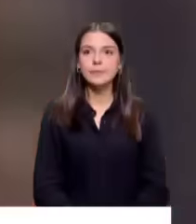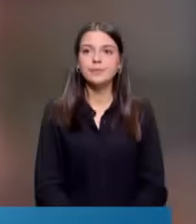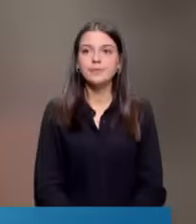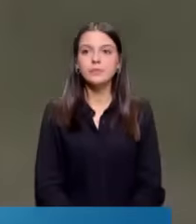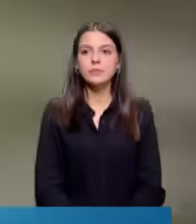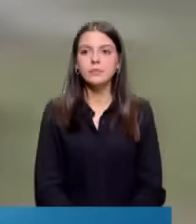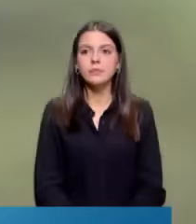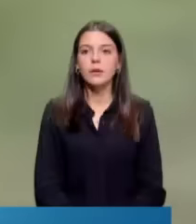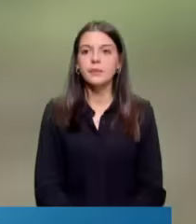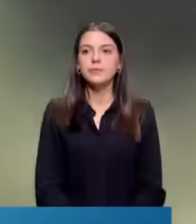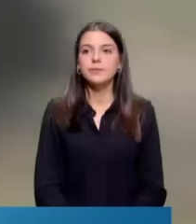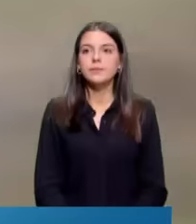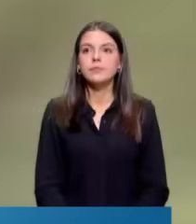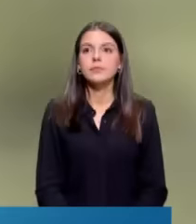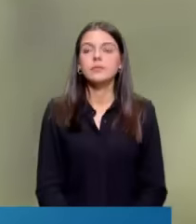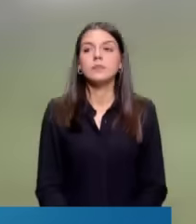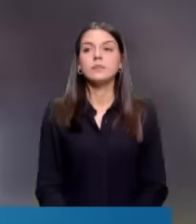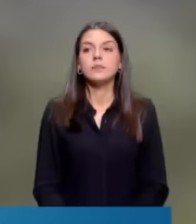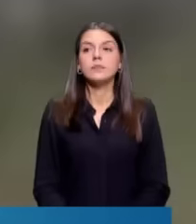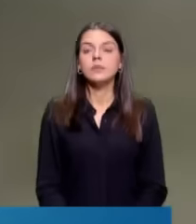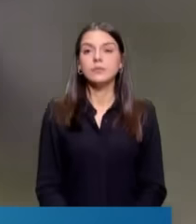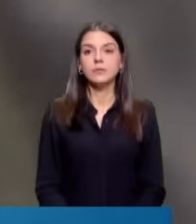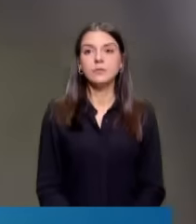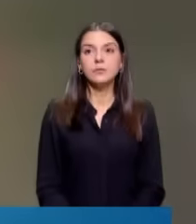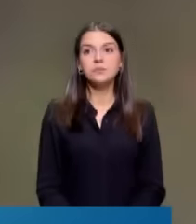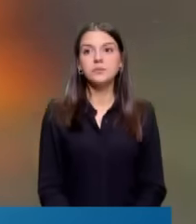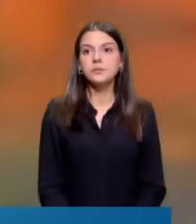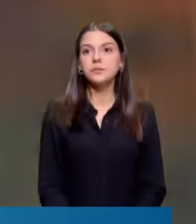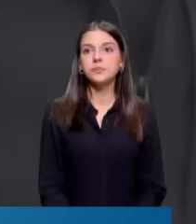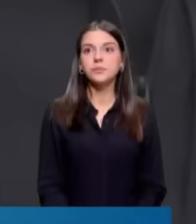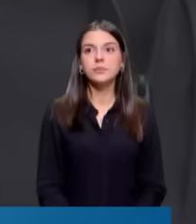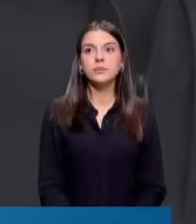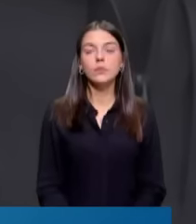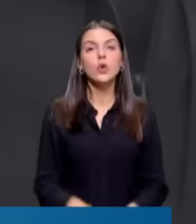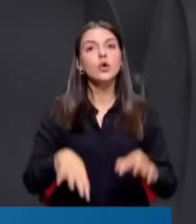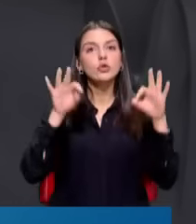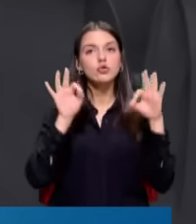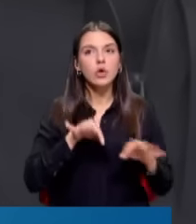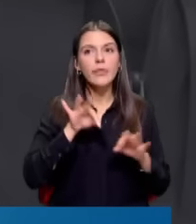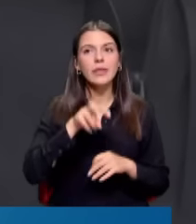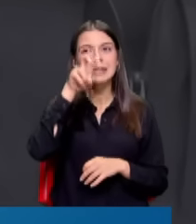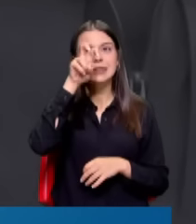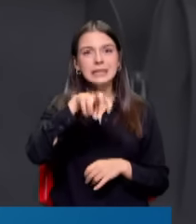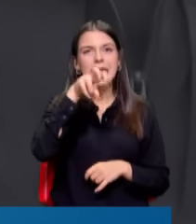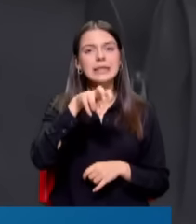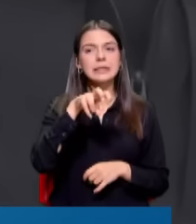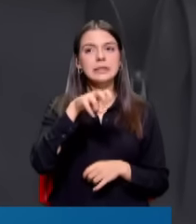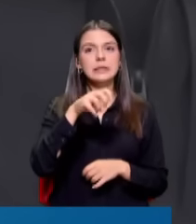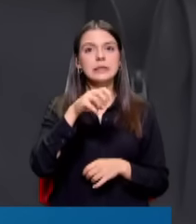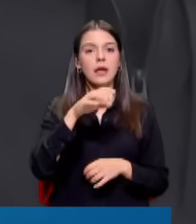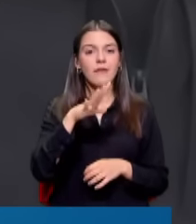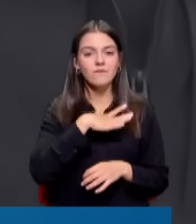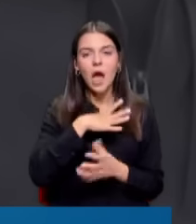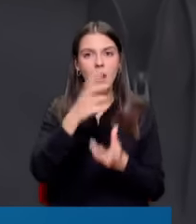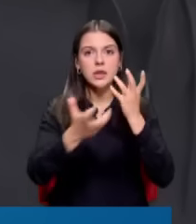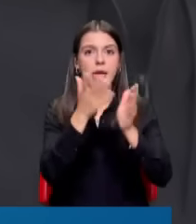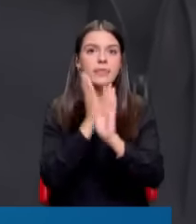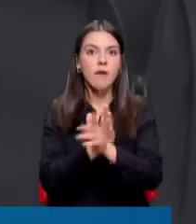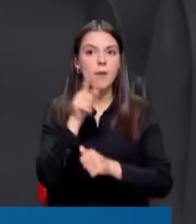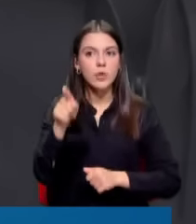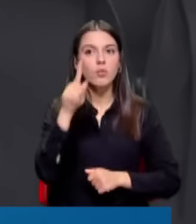Şu anda 8 aktif yangınımız var.